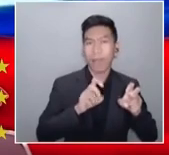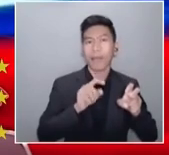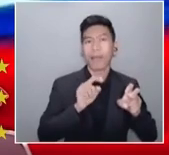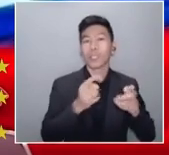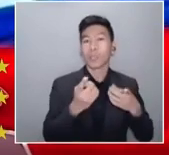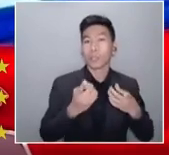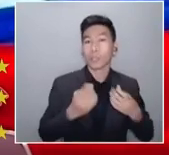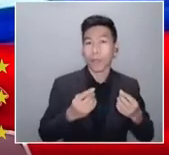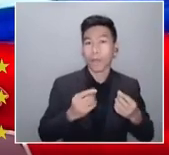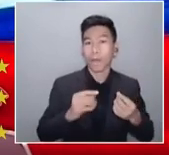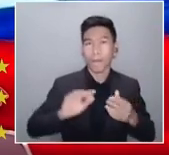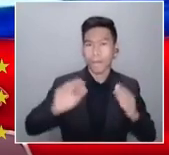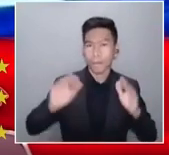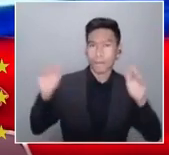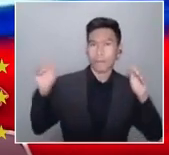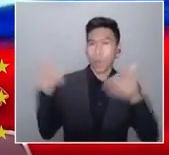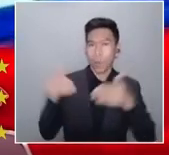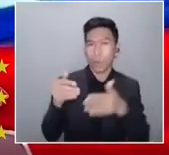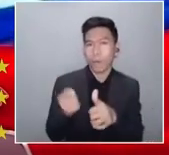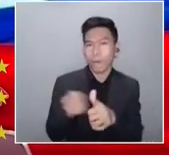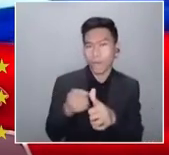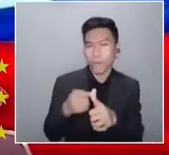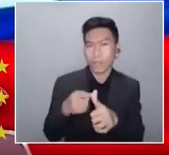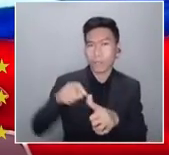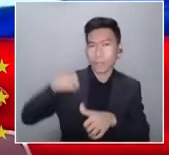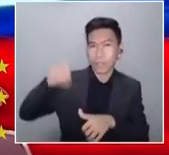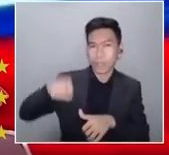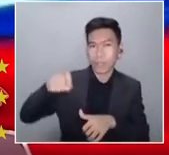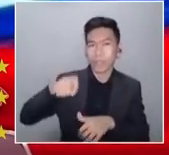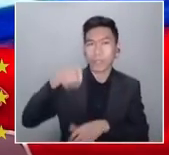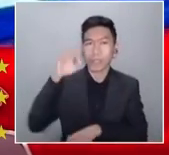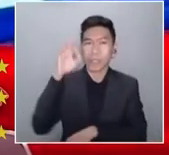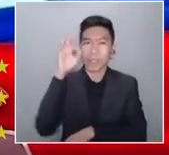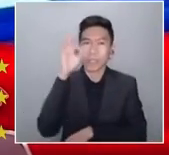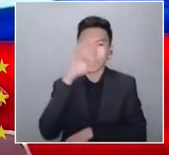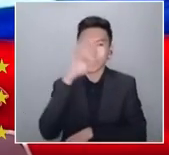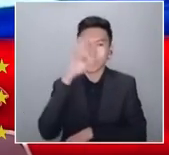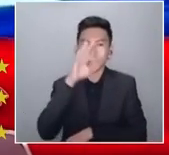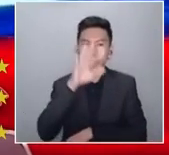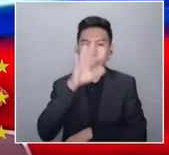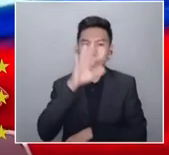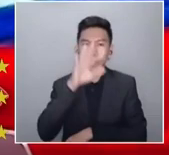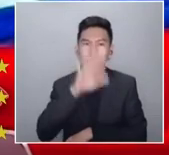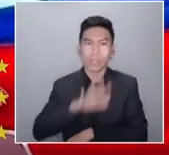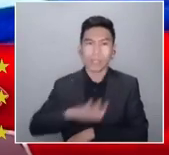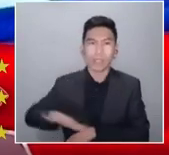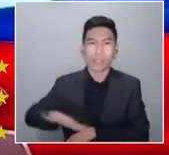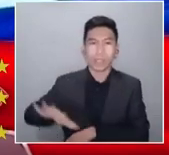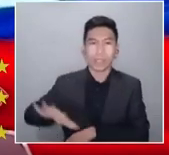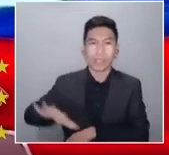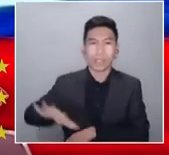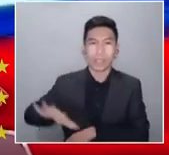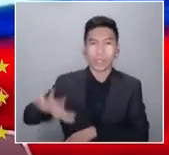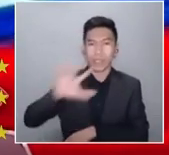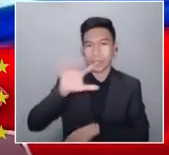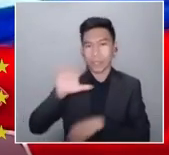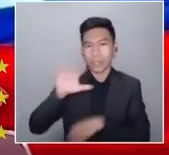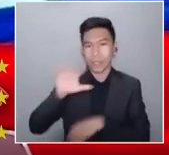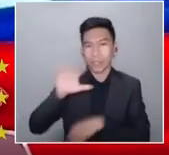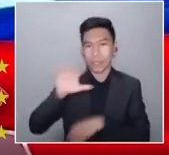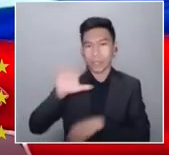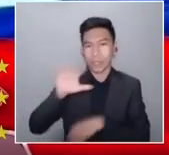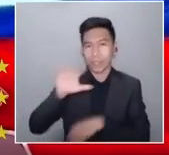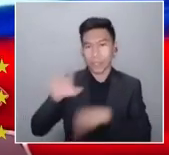prioridad ang mga pangangailangan ng Pilipino. At yan po ay very basic. The basic needs